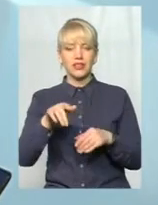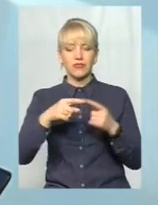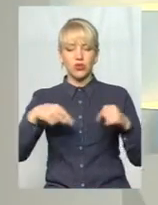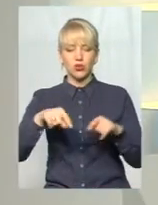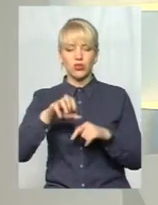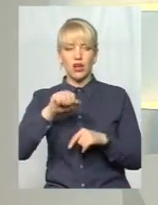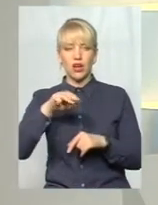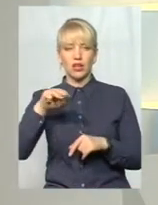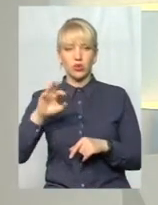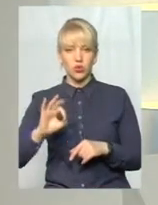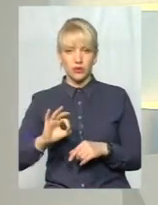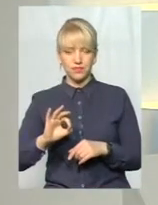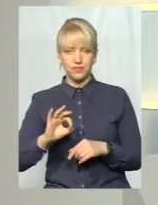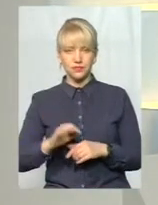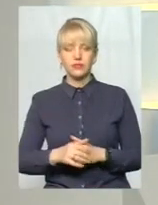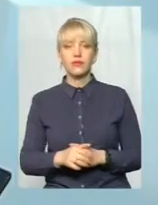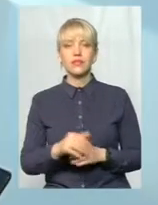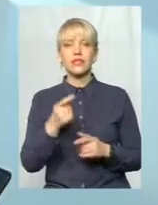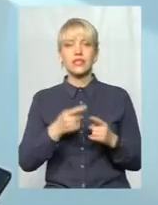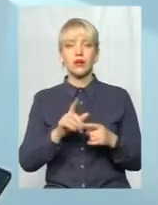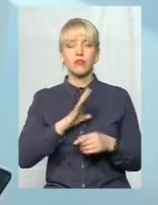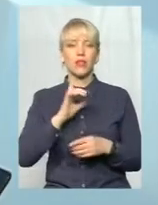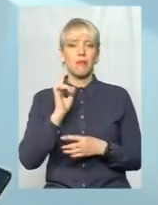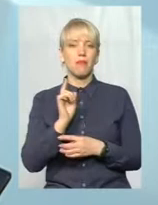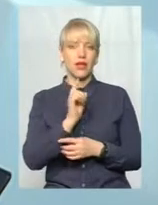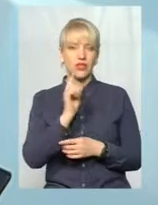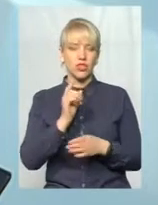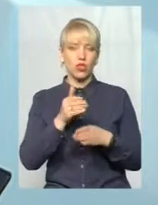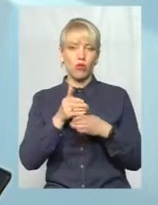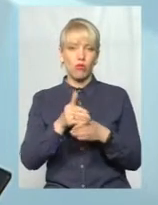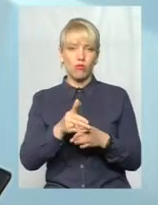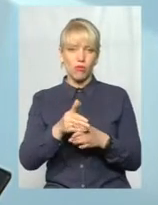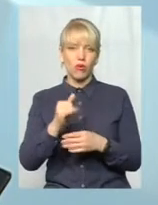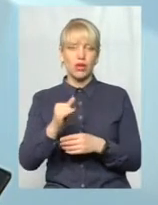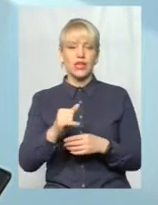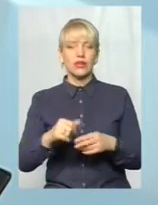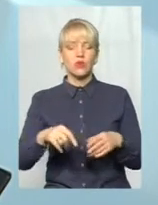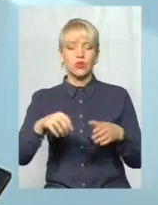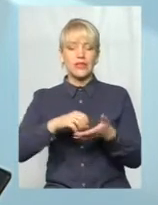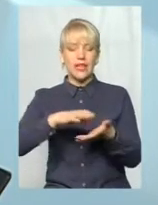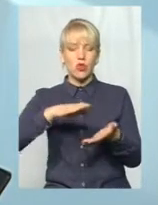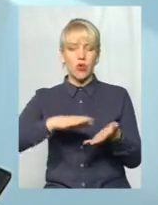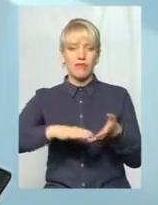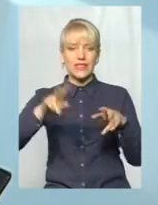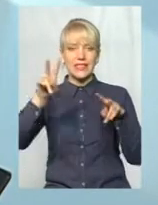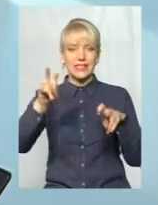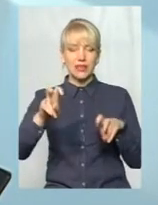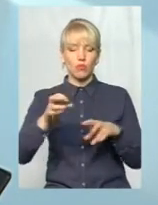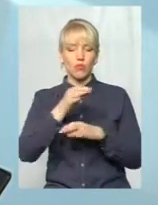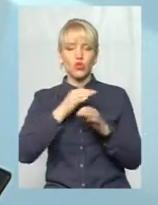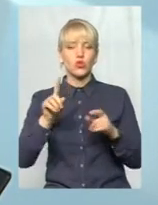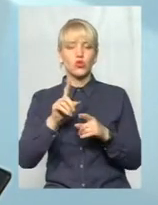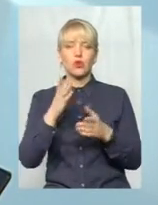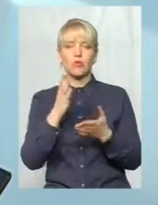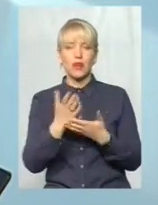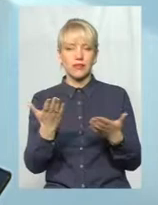ті, які приймали участь в антитерористичній операції. Це була перша, це допомога їм встановлені статусу, проконсультувати, на що вони мають, які